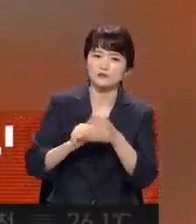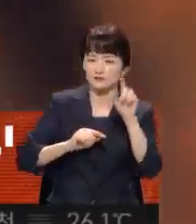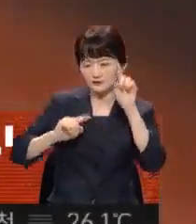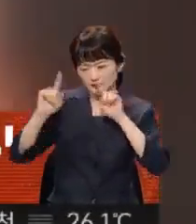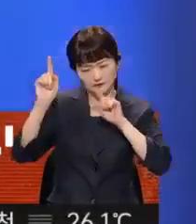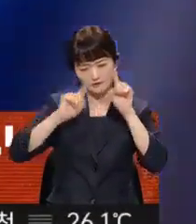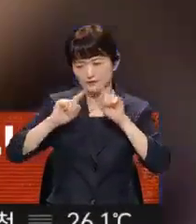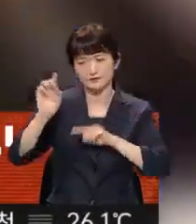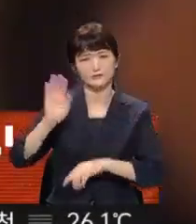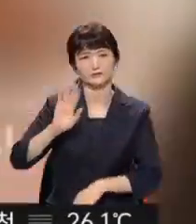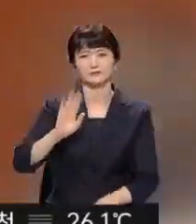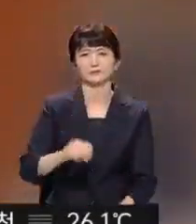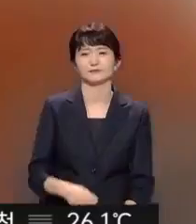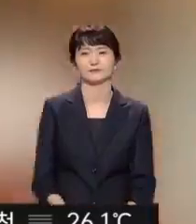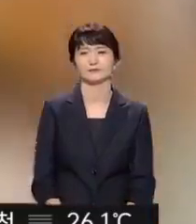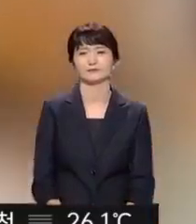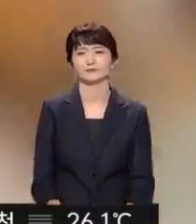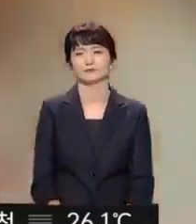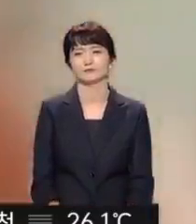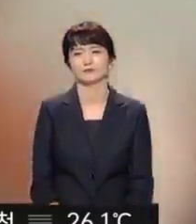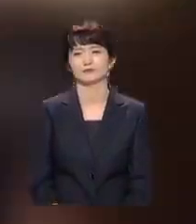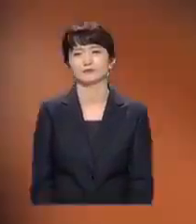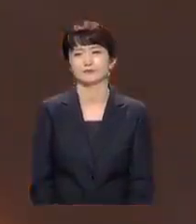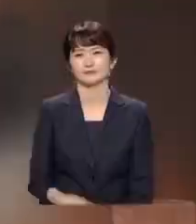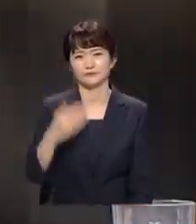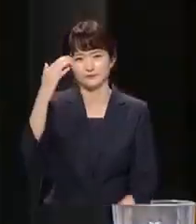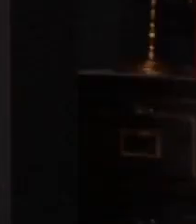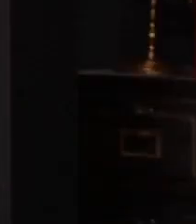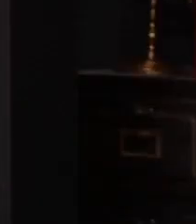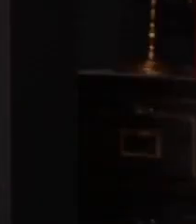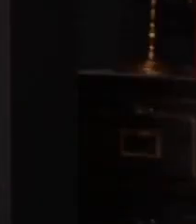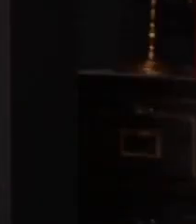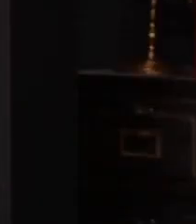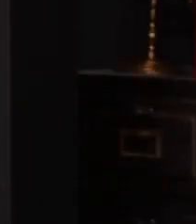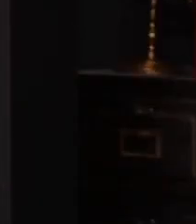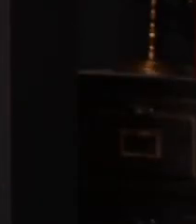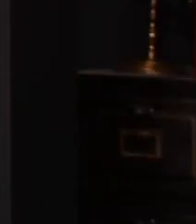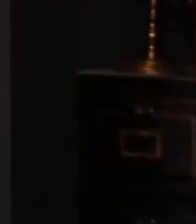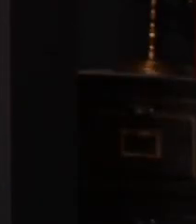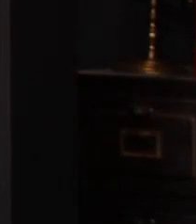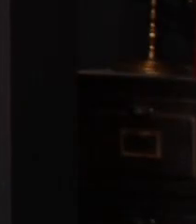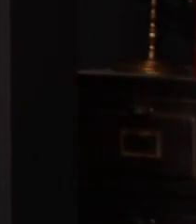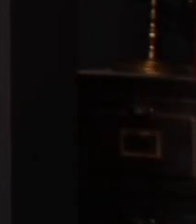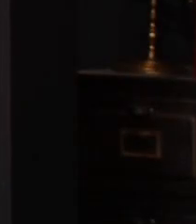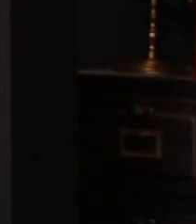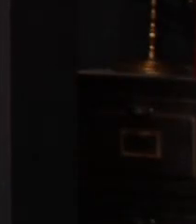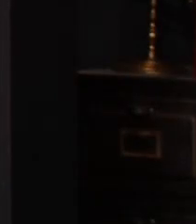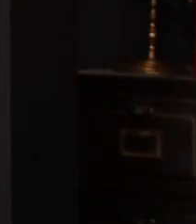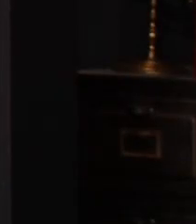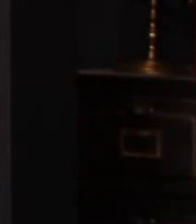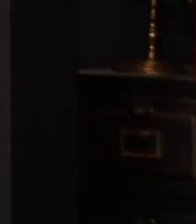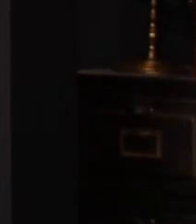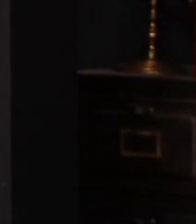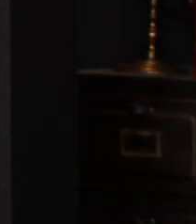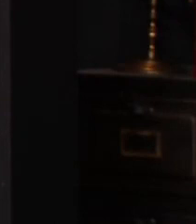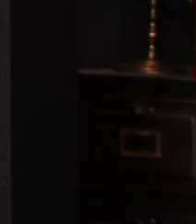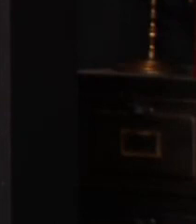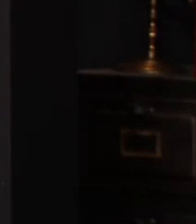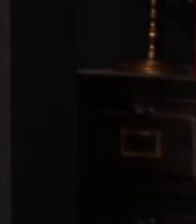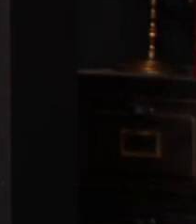다치지는 않았다고 합니다. 아, 역시 우리나라 좋은 나라. 사건의 진실을 추적하고 싶다는